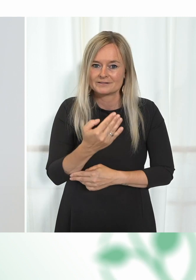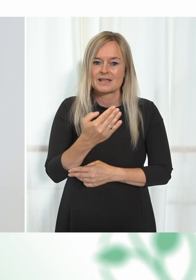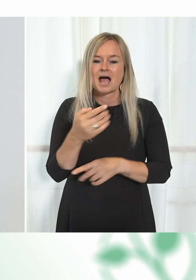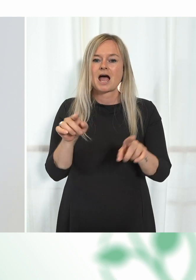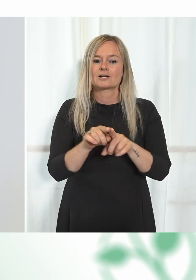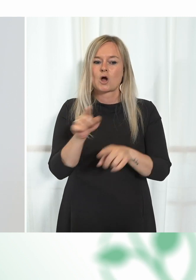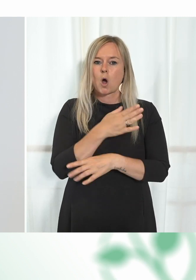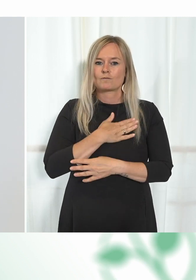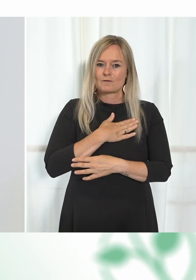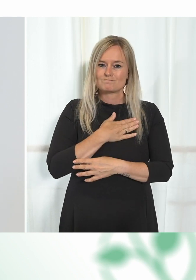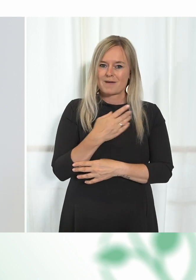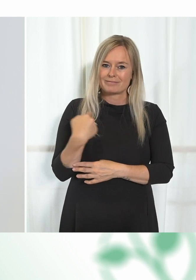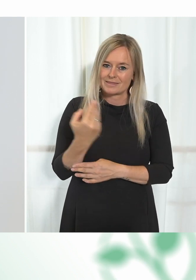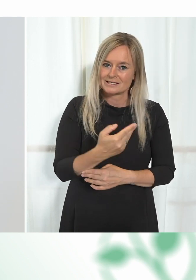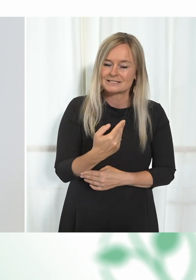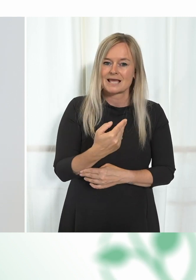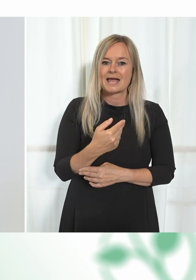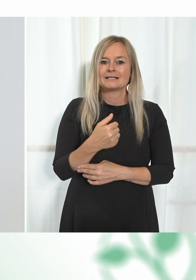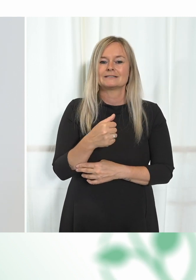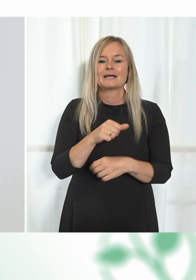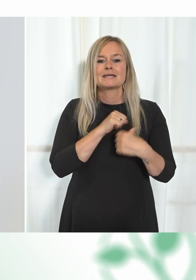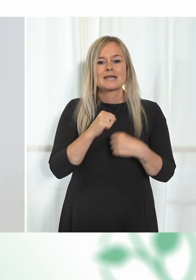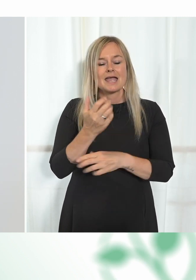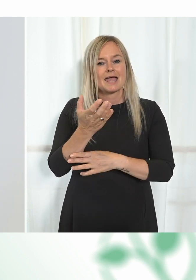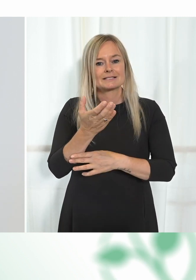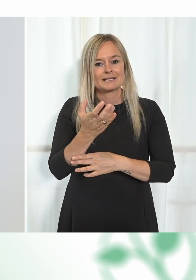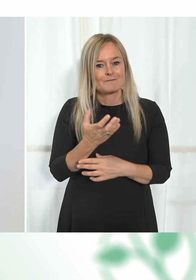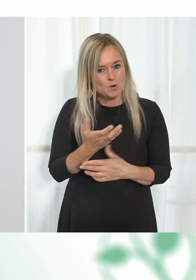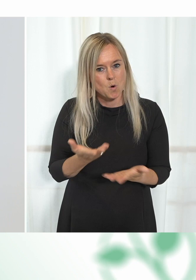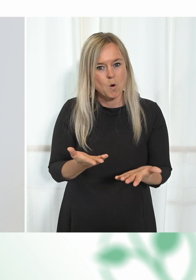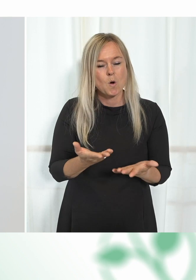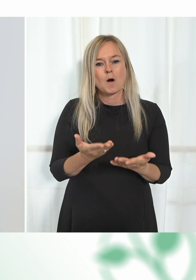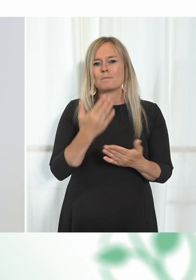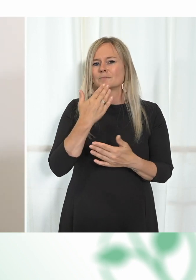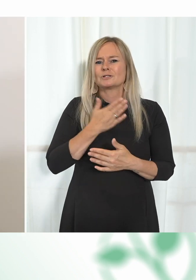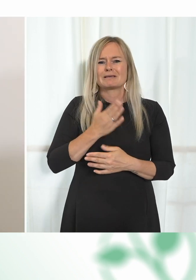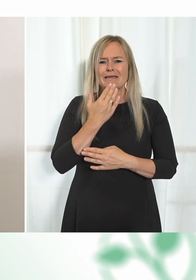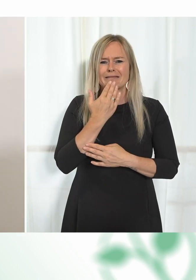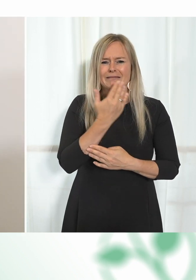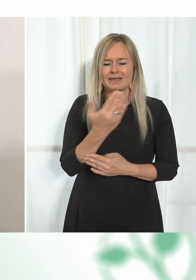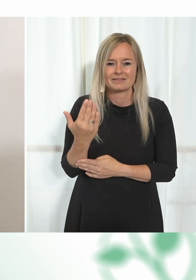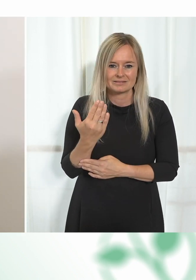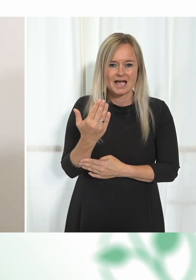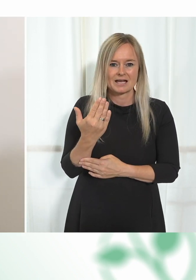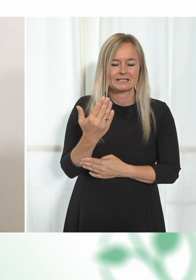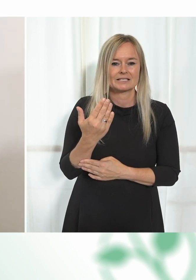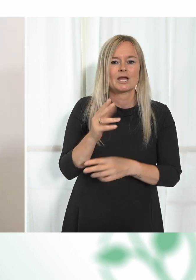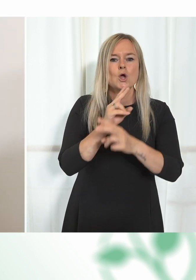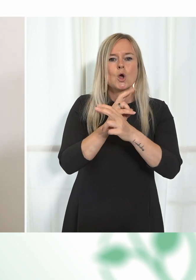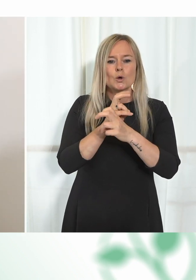Seite einen recht herzlich willkommenen Nachmittag. Ich möchte mich wirklich herzlich bedanken im Namen der Österreichischen Standardagentur, dass